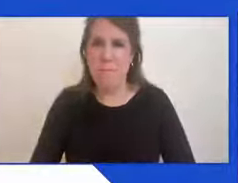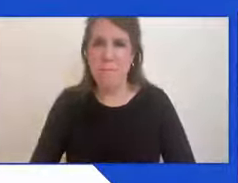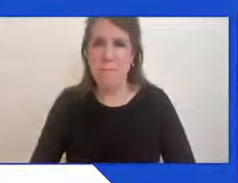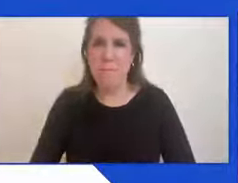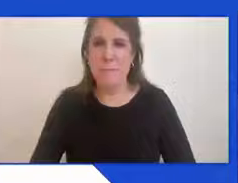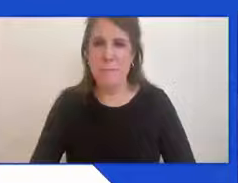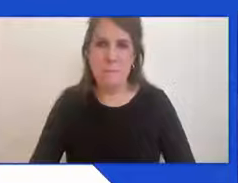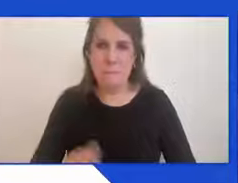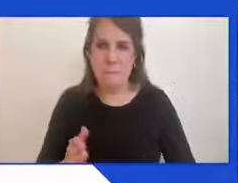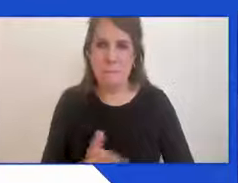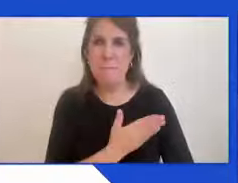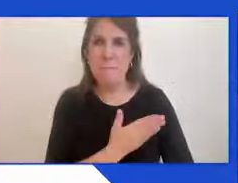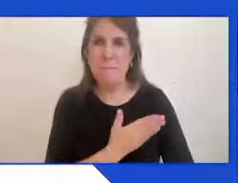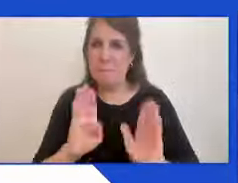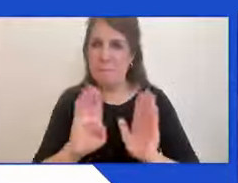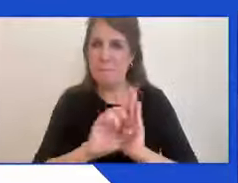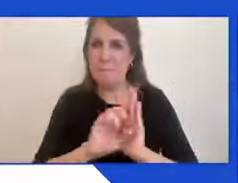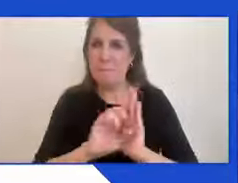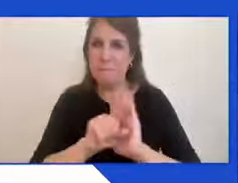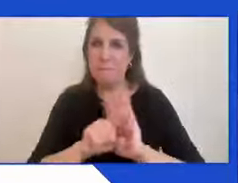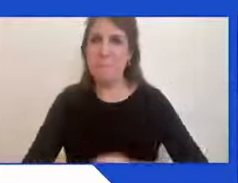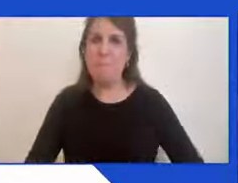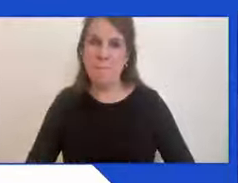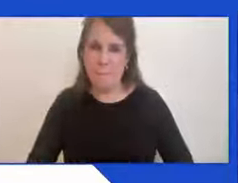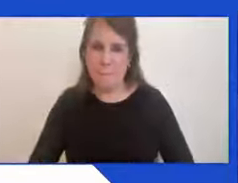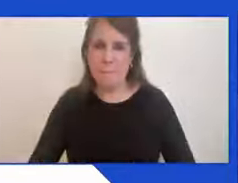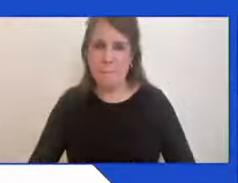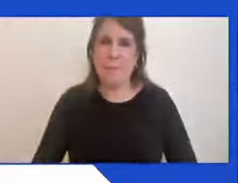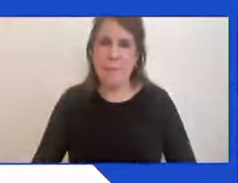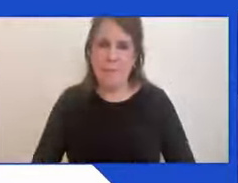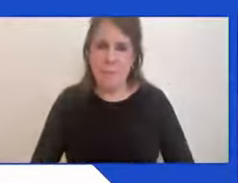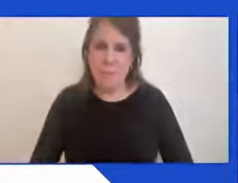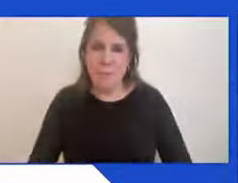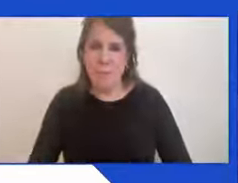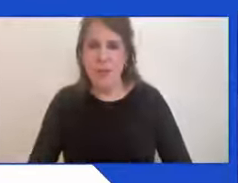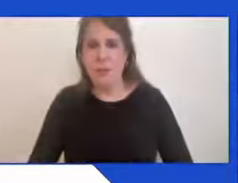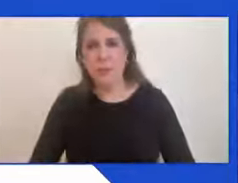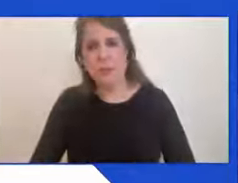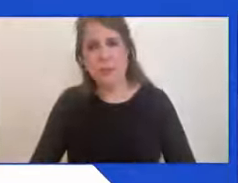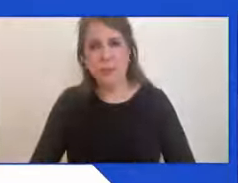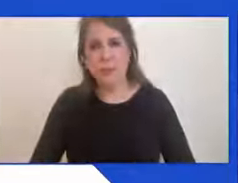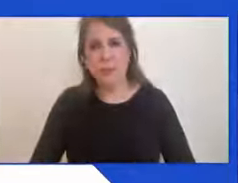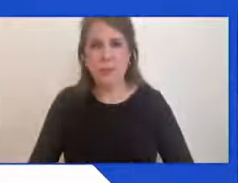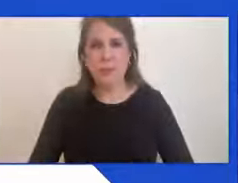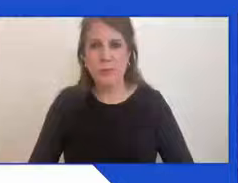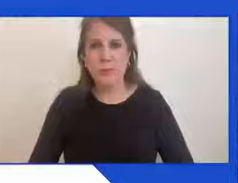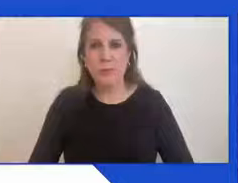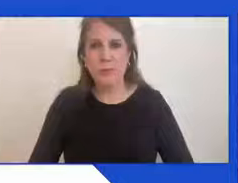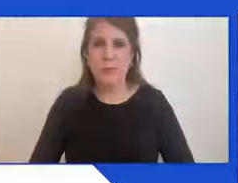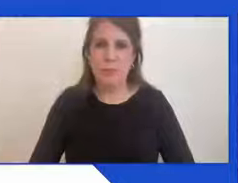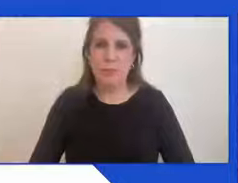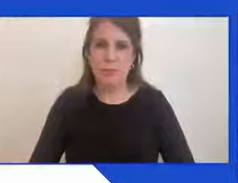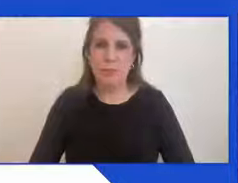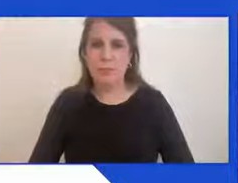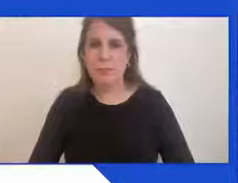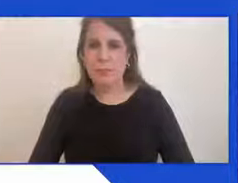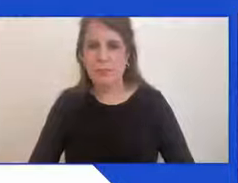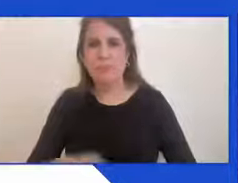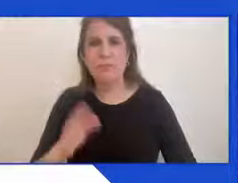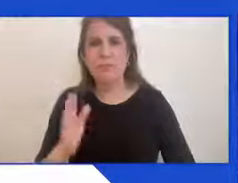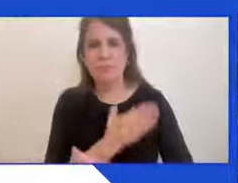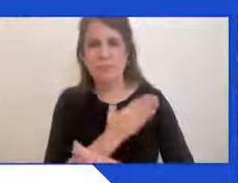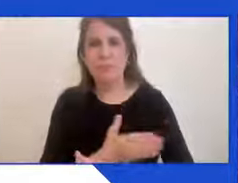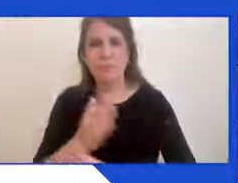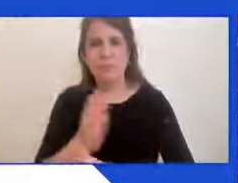I'm not שבתי שילמתי לך